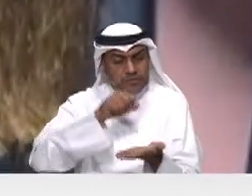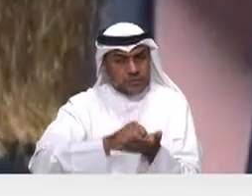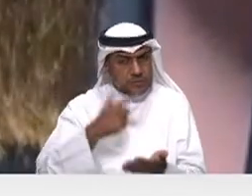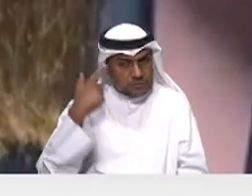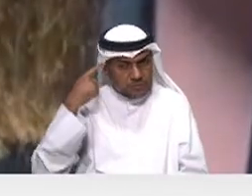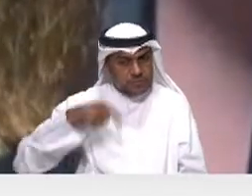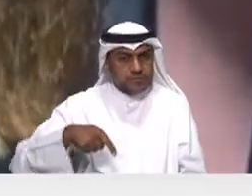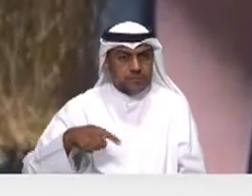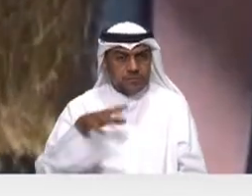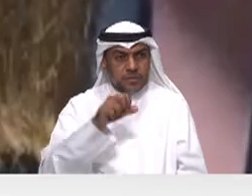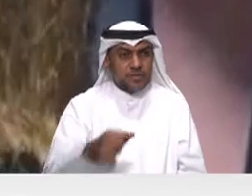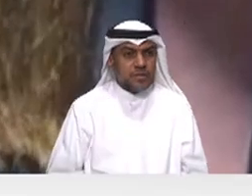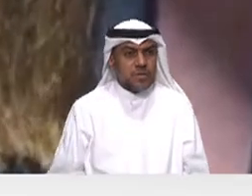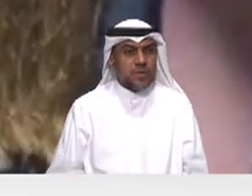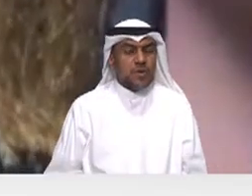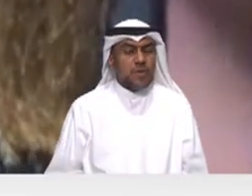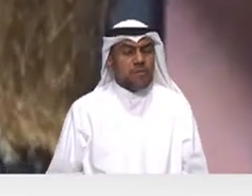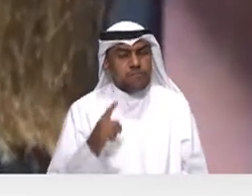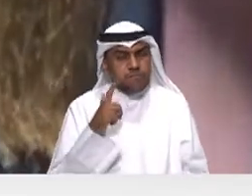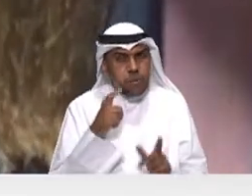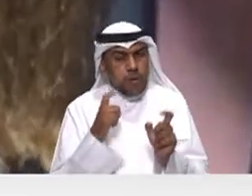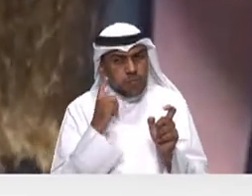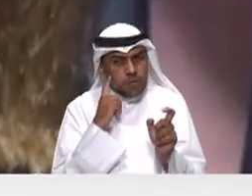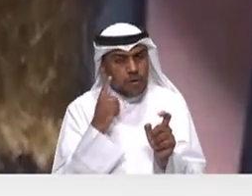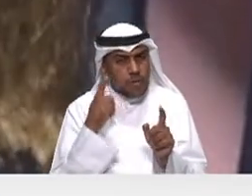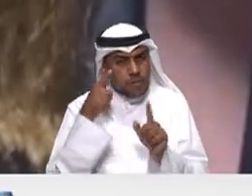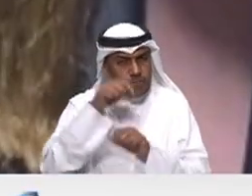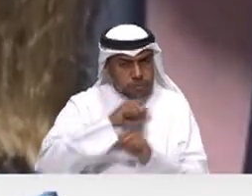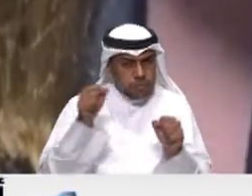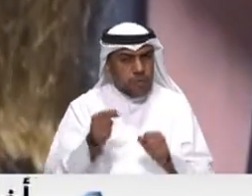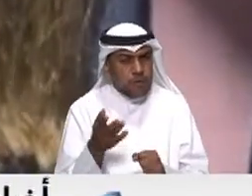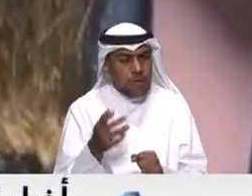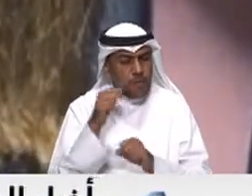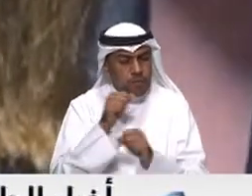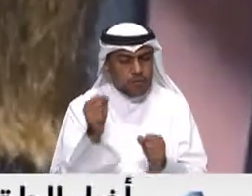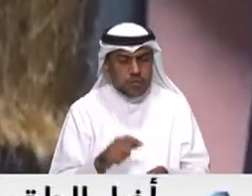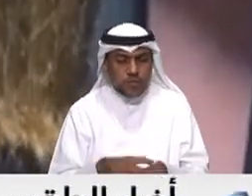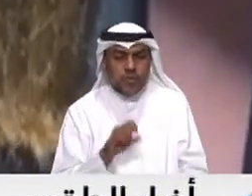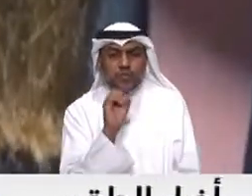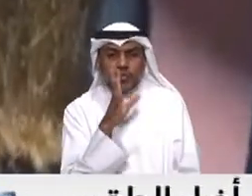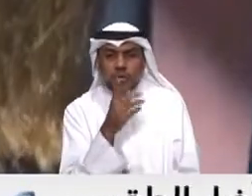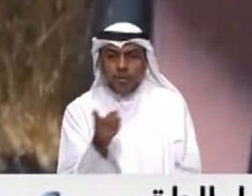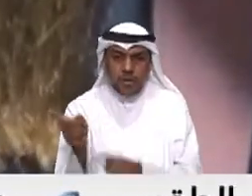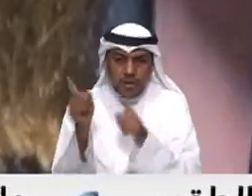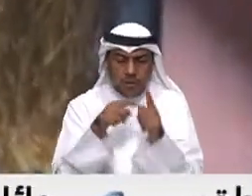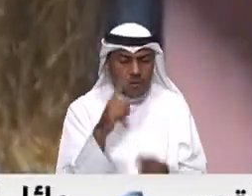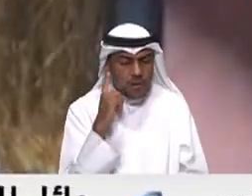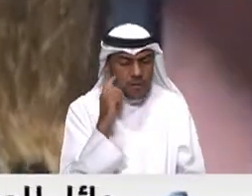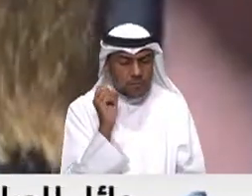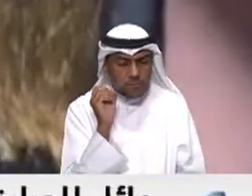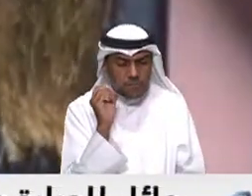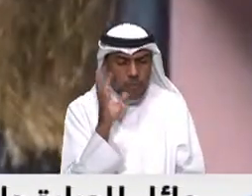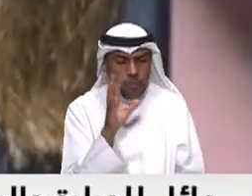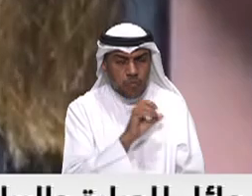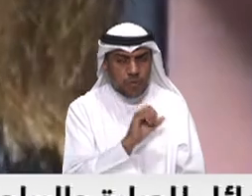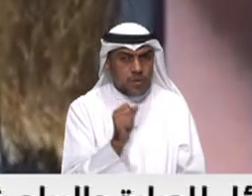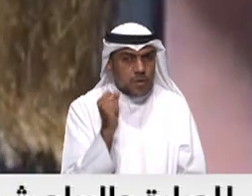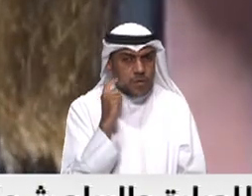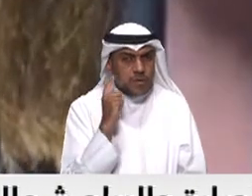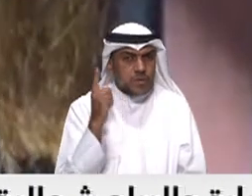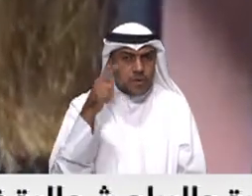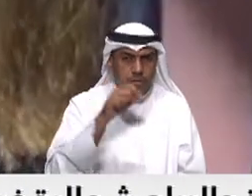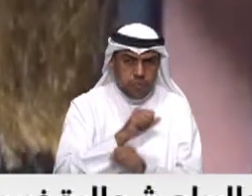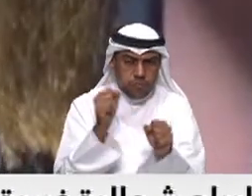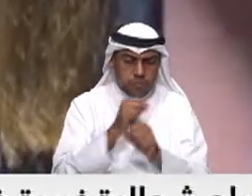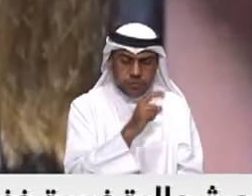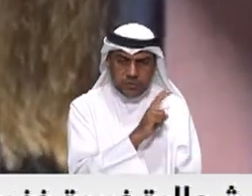تسمع أصوات رشقات نارية وانفجارات منذ الصباح على بلدة عيت الشعب. وبحسب الوكالة